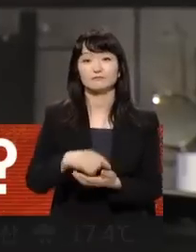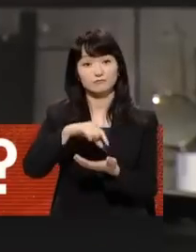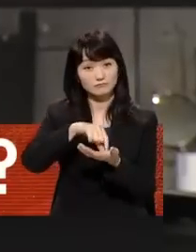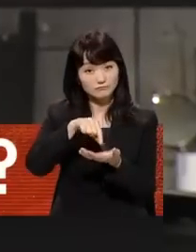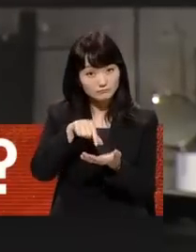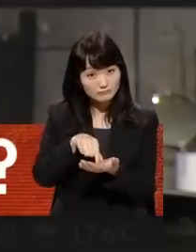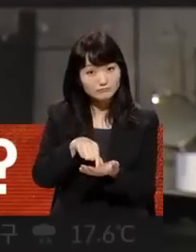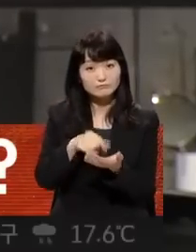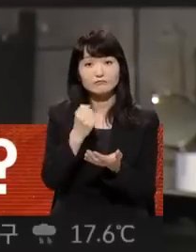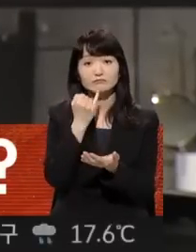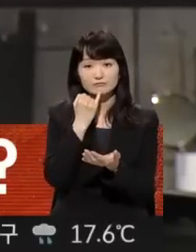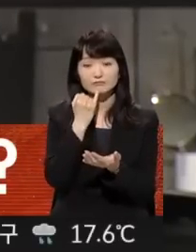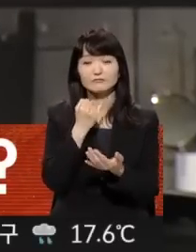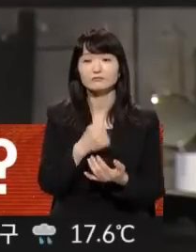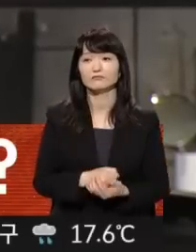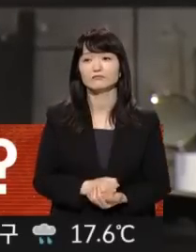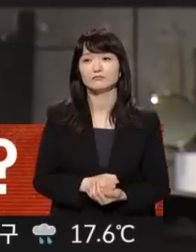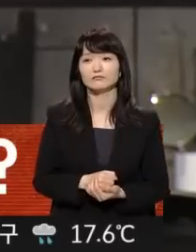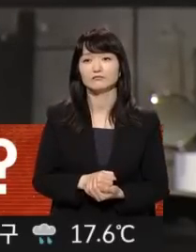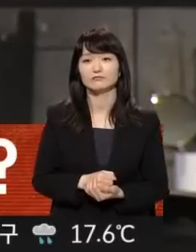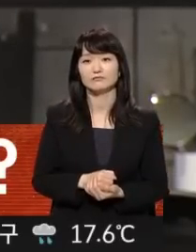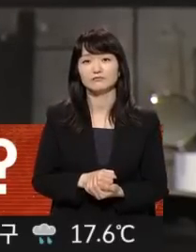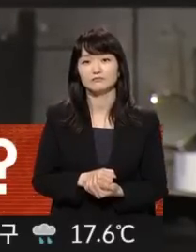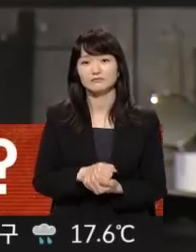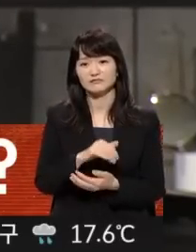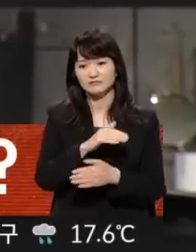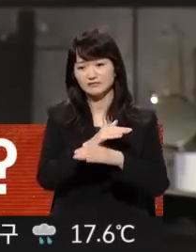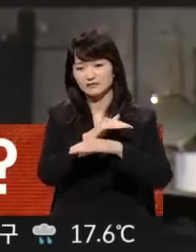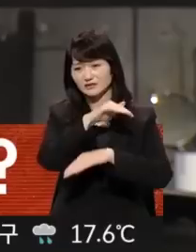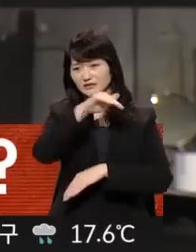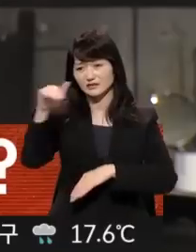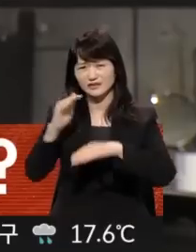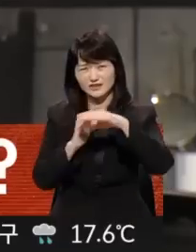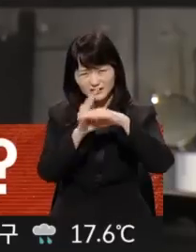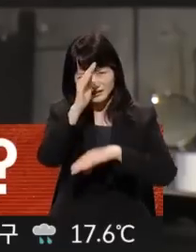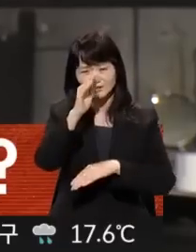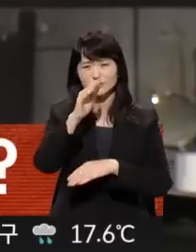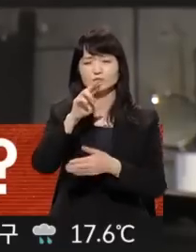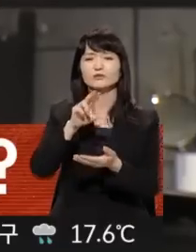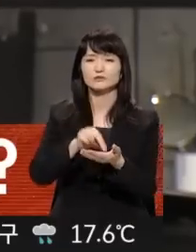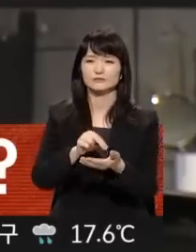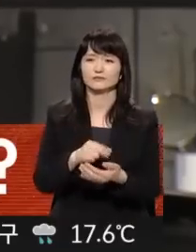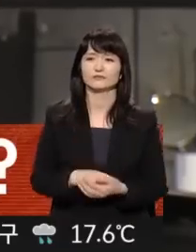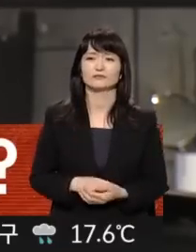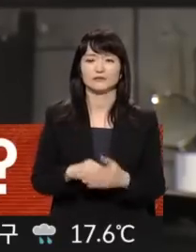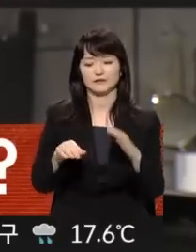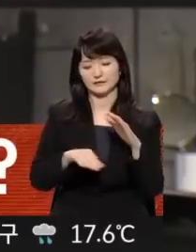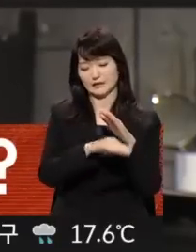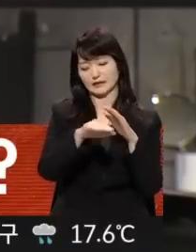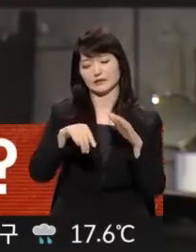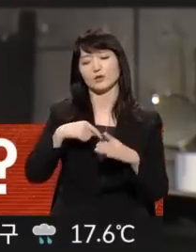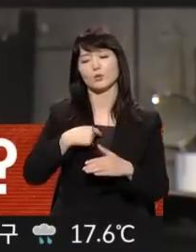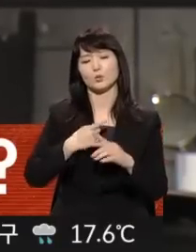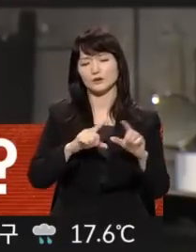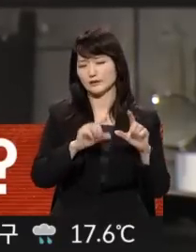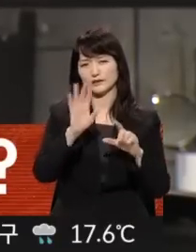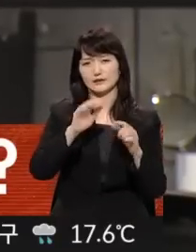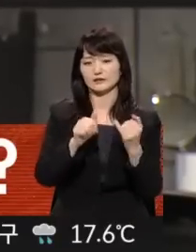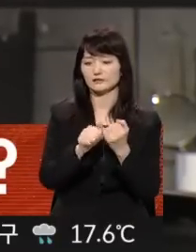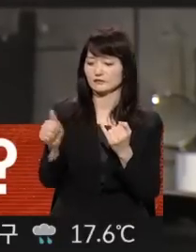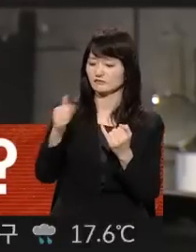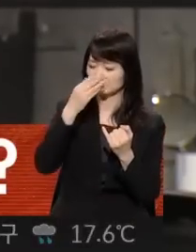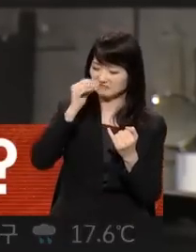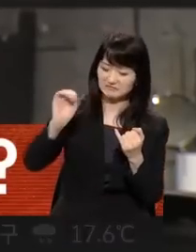적당히 하는 건 사실 큰 문제가 없는데 그 선을 넘어간게 아닌가 생각이 들거든요 왜냐하면 가정에서 혼자 있는게 아니잖아요 남편 거의